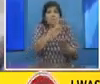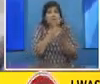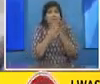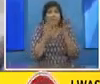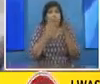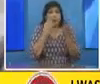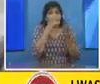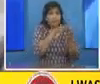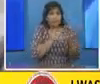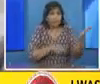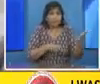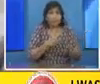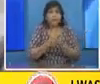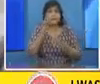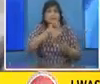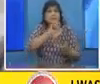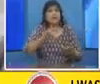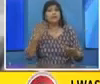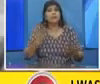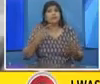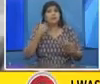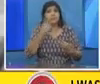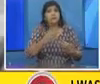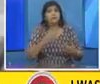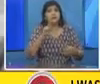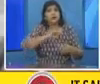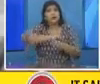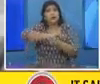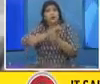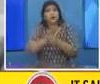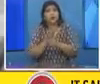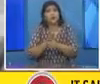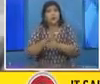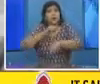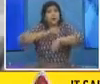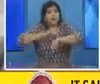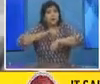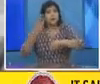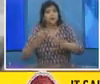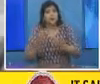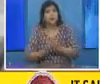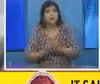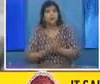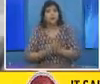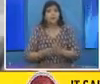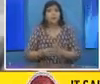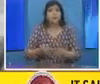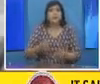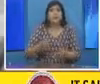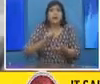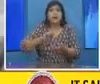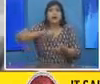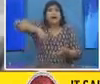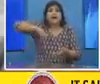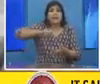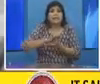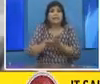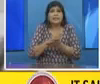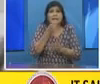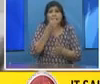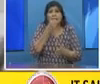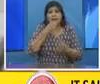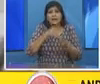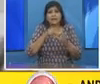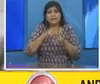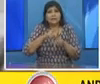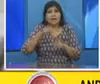पढ़ रहा था। इसमें लिखा था कि कोरोना काल के दौरान अदरक, हल्दी